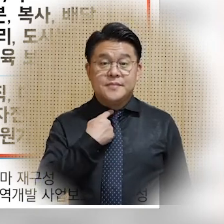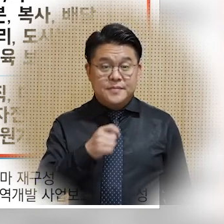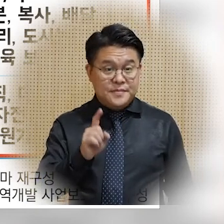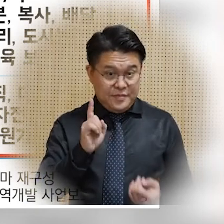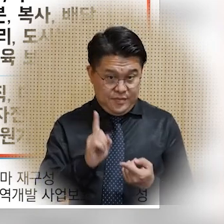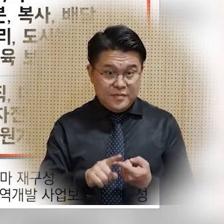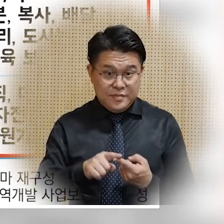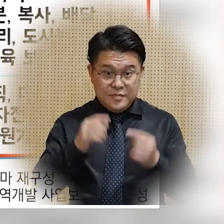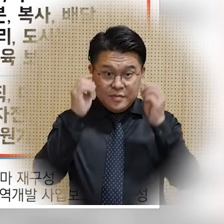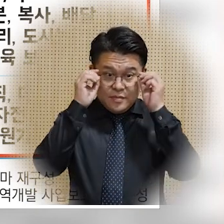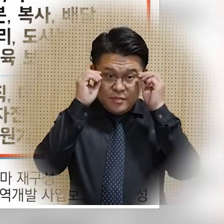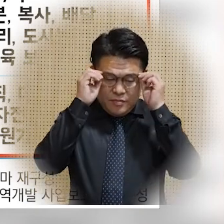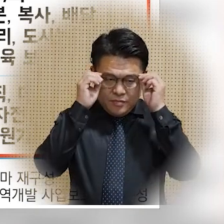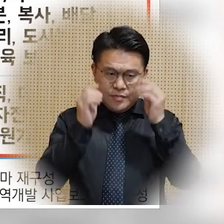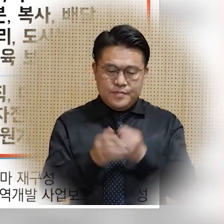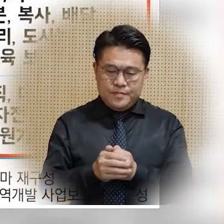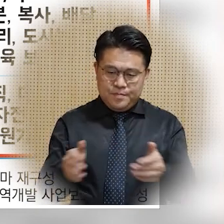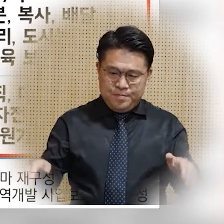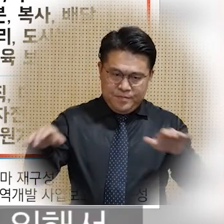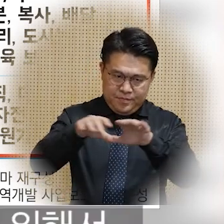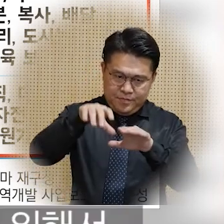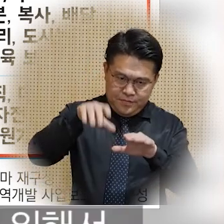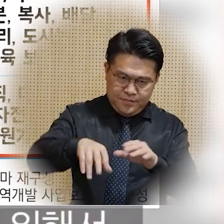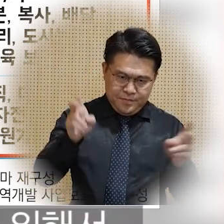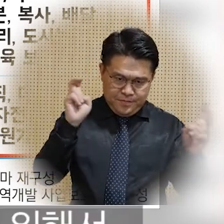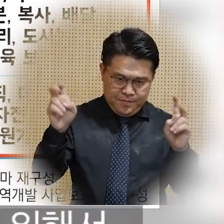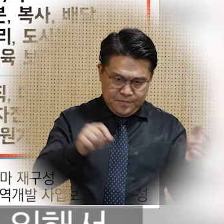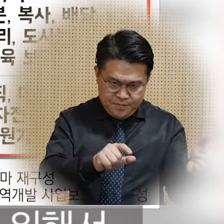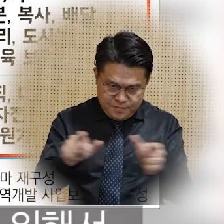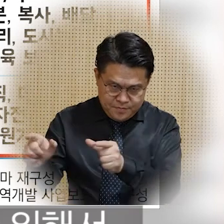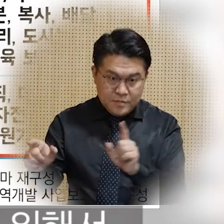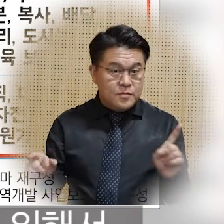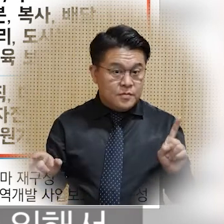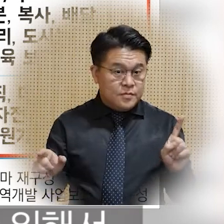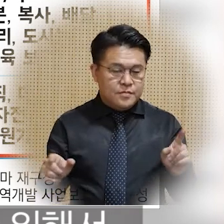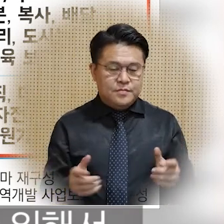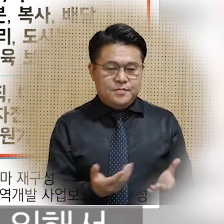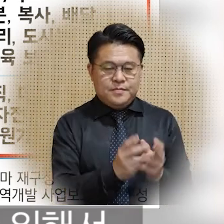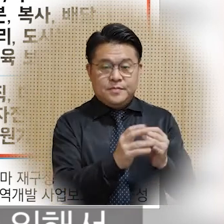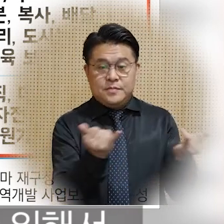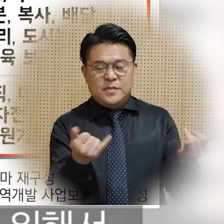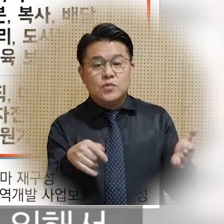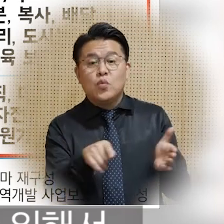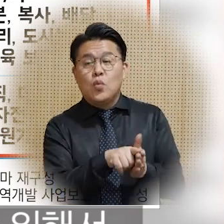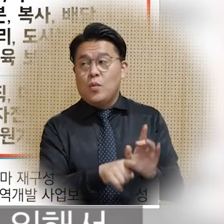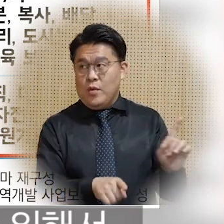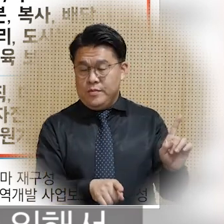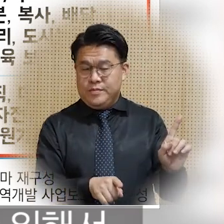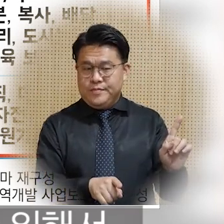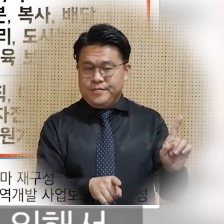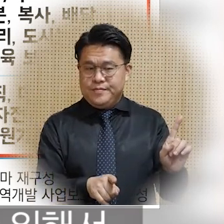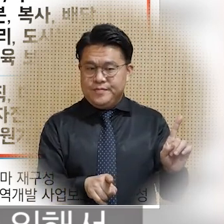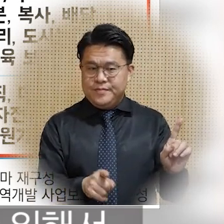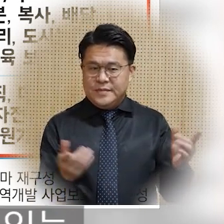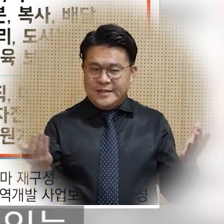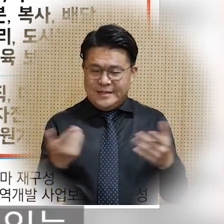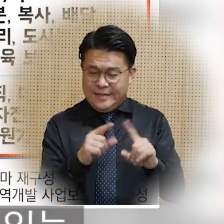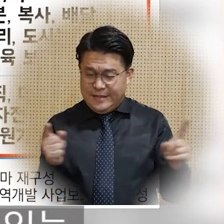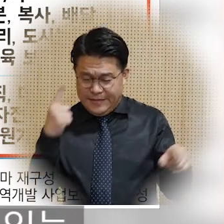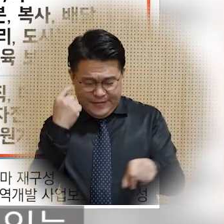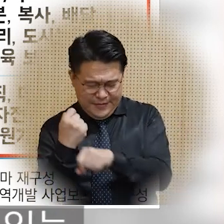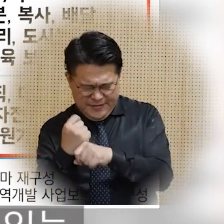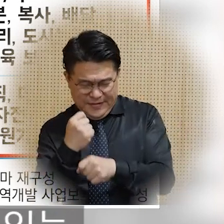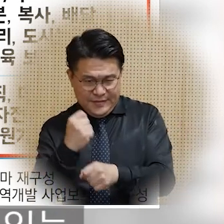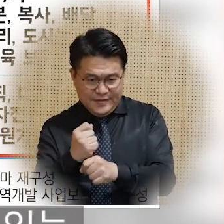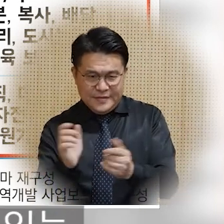자, 그래서 방금 제가 말씀드린 것처럼 여기 나와 있는 뭐 기관들, 업체들이 우리 발달장애인분들을 위해서